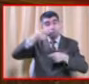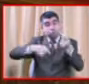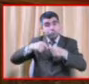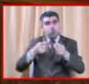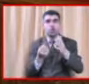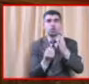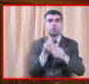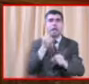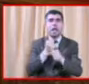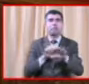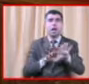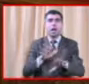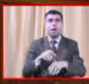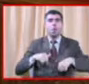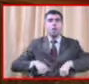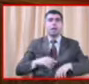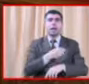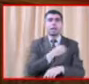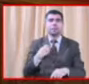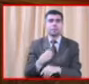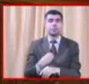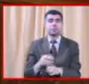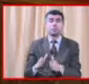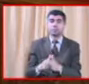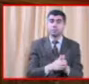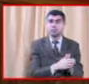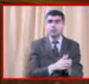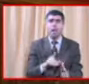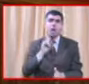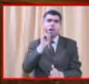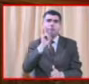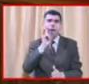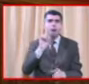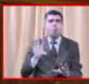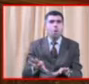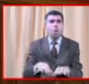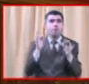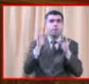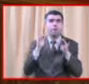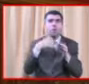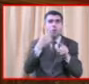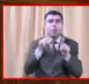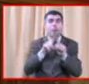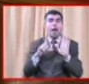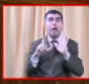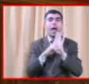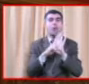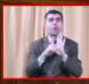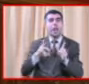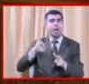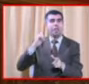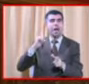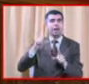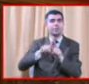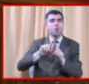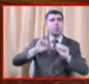فيما يخص السيده النائبه المحترمه، ف القانون ديال البارحه اللي صوتت عليه اللجنه البارحه